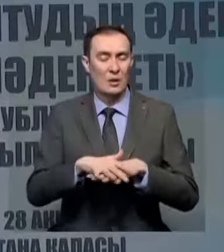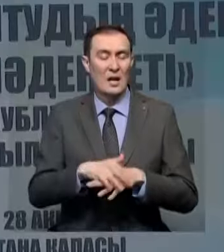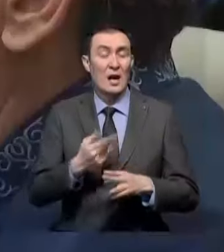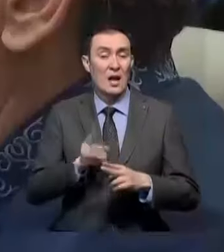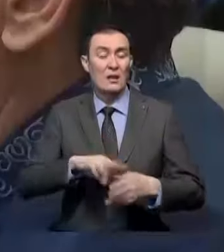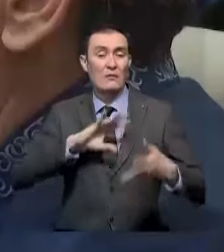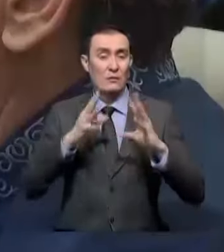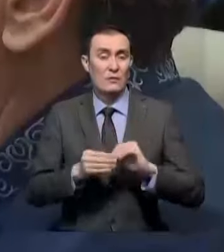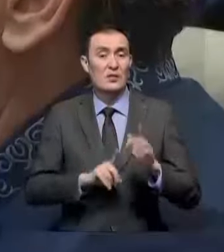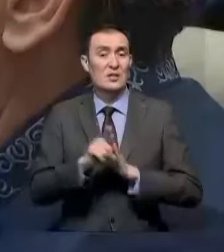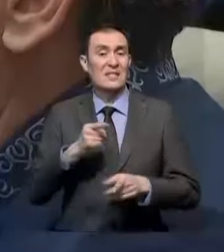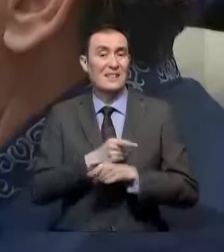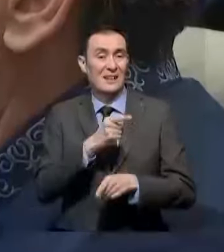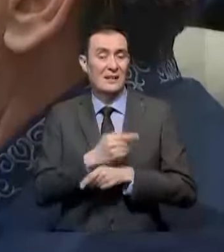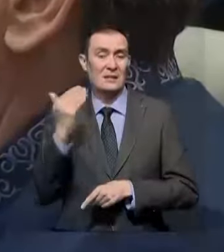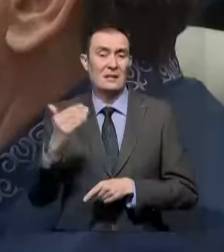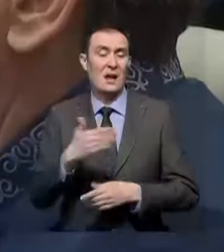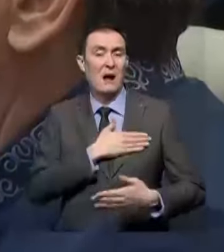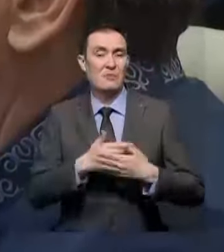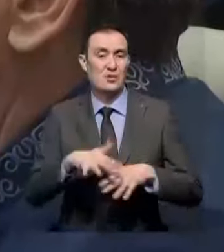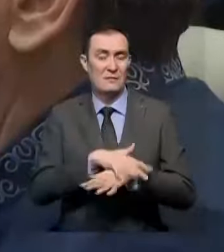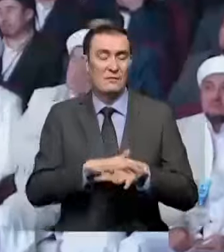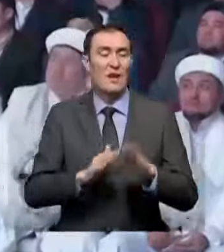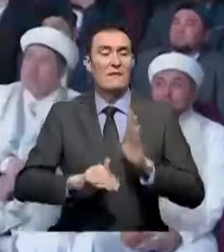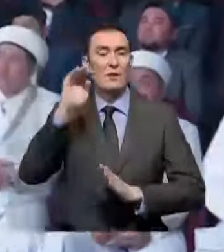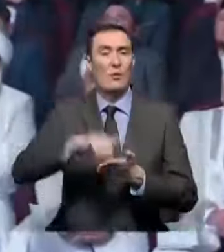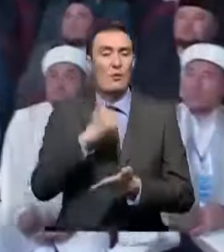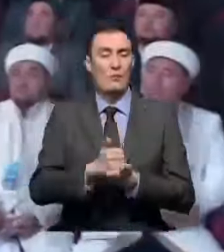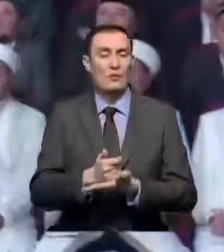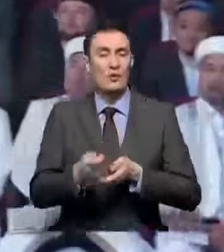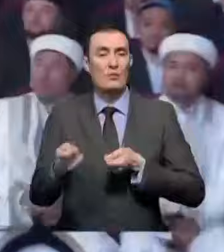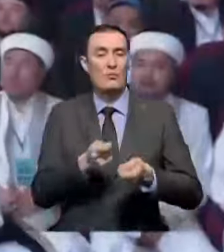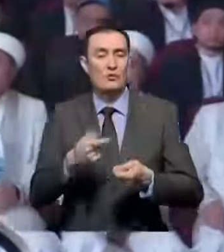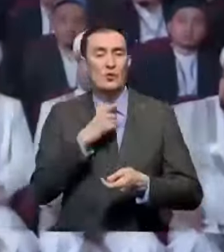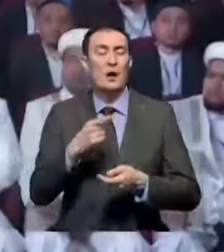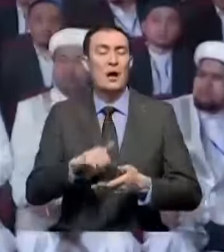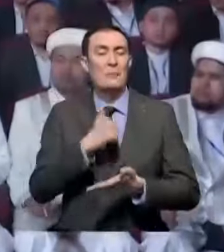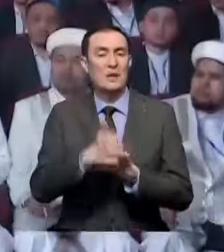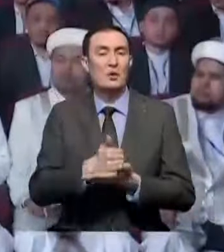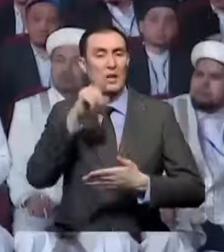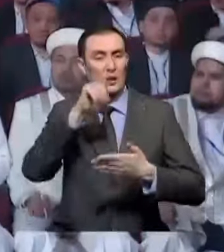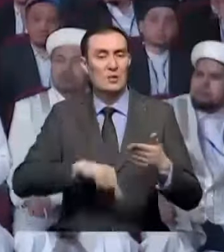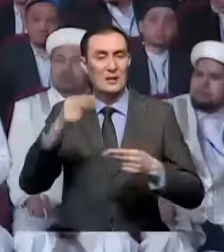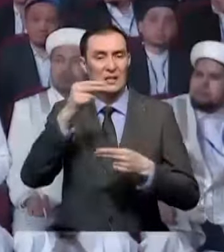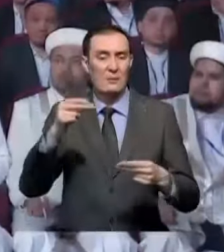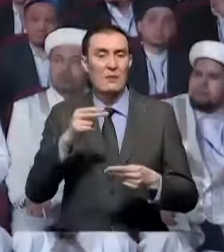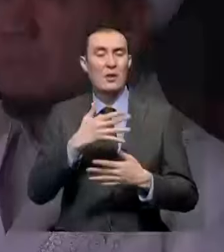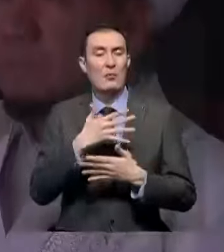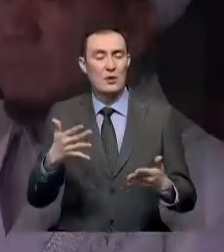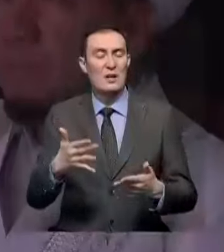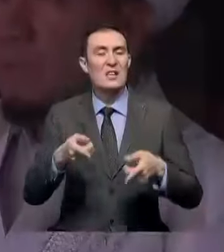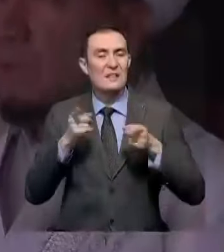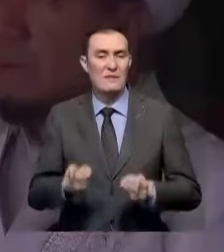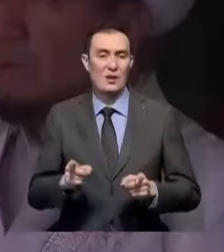это приводит к критике со стороны общественности. Верховный муфтий призвал опираться, когда речь идет о религиозных темах, на